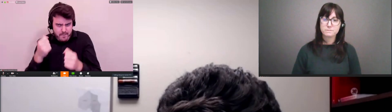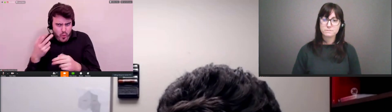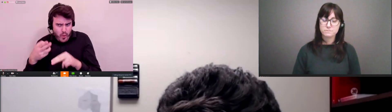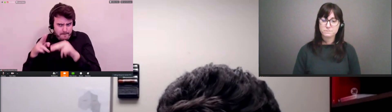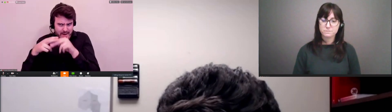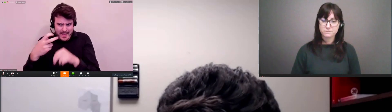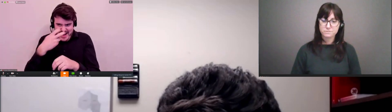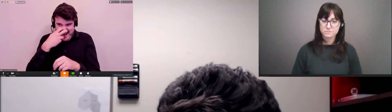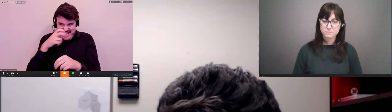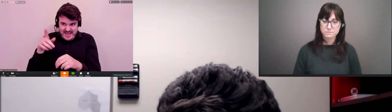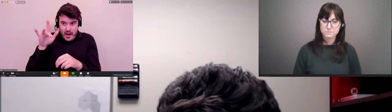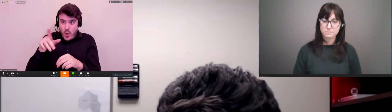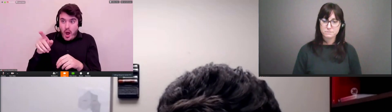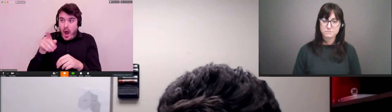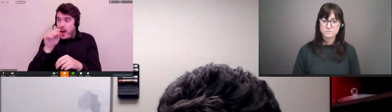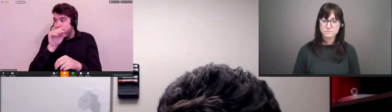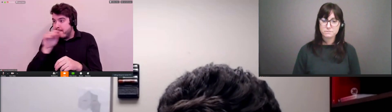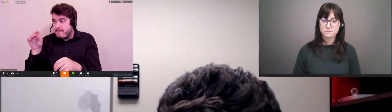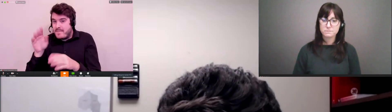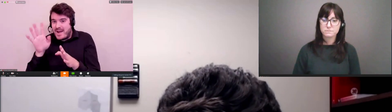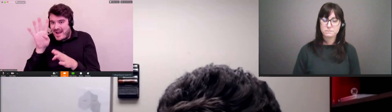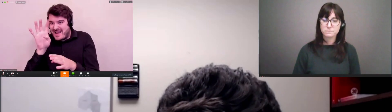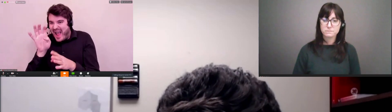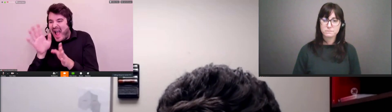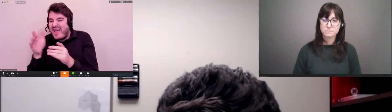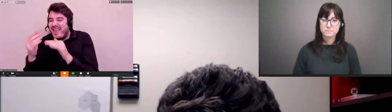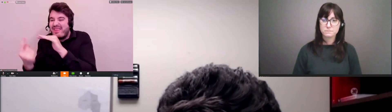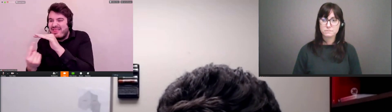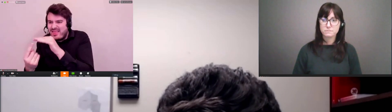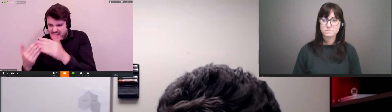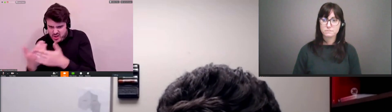qu'il faut les mettre en quarantaine? Est-ce qu'il y a un risque qui est associé à ça?